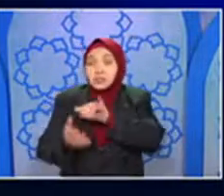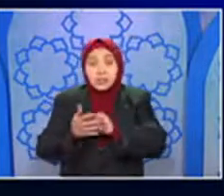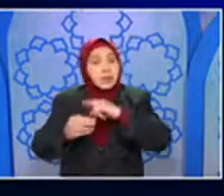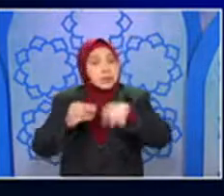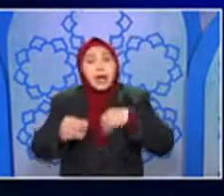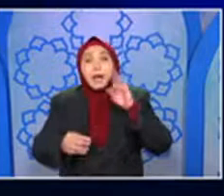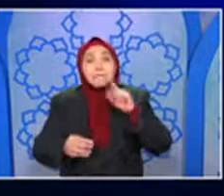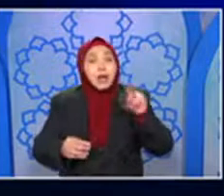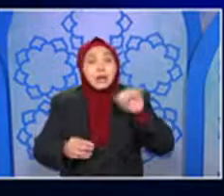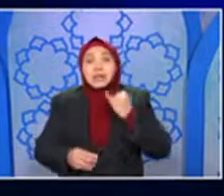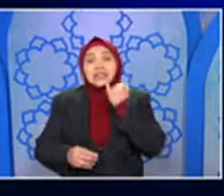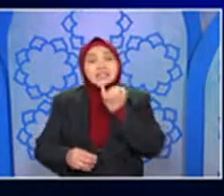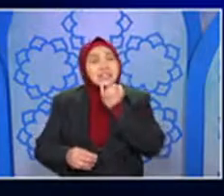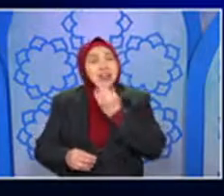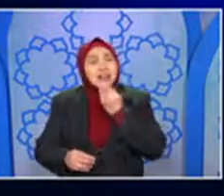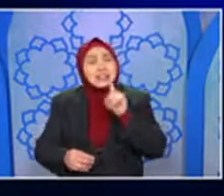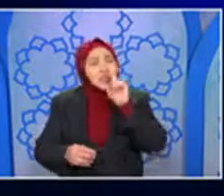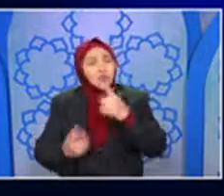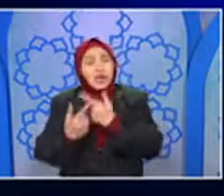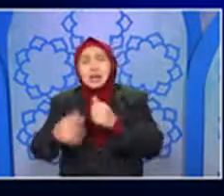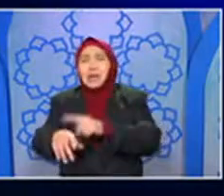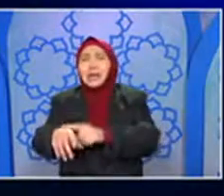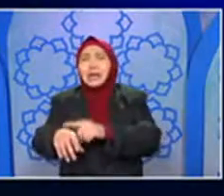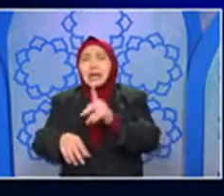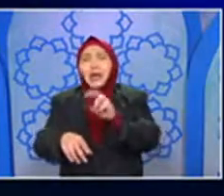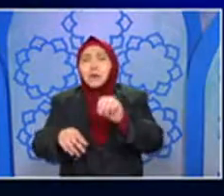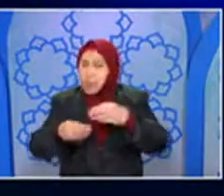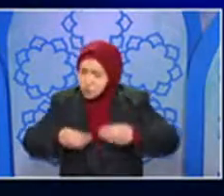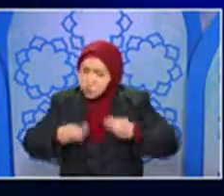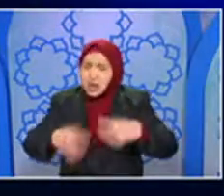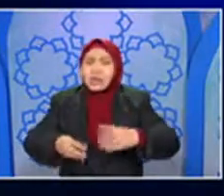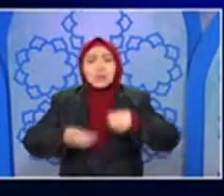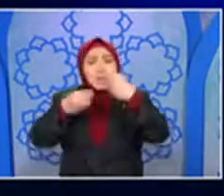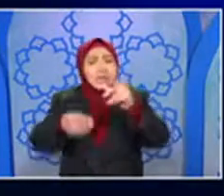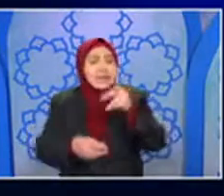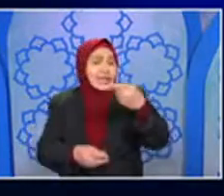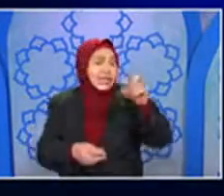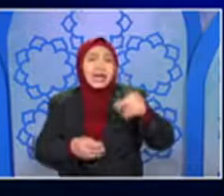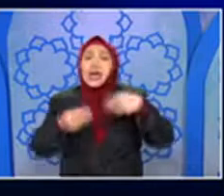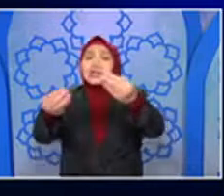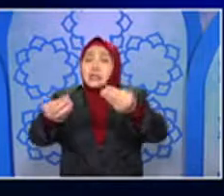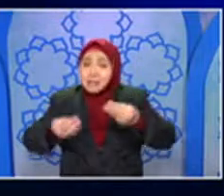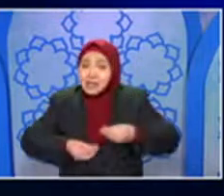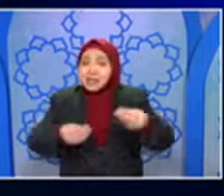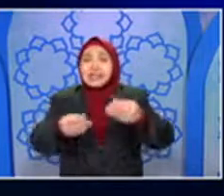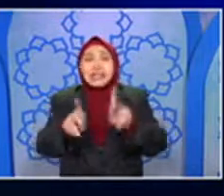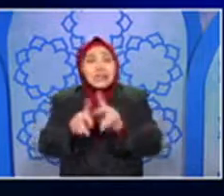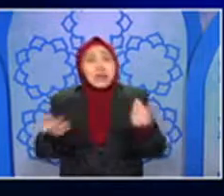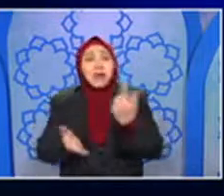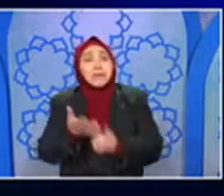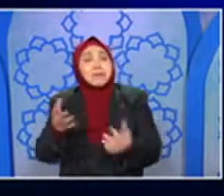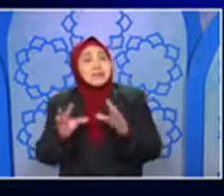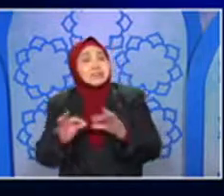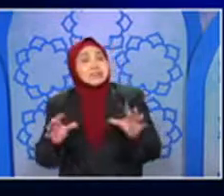Israel sebagai salah satu kaum yang telah diberikan hidayah, diberikan kitab. Dan apakah ringkasan